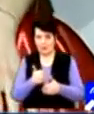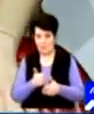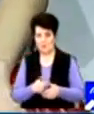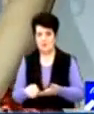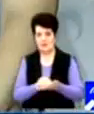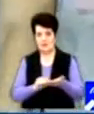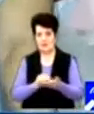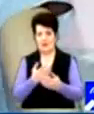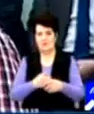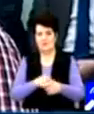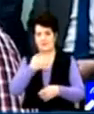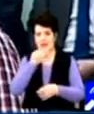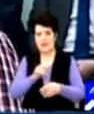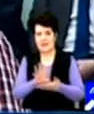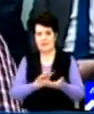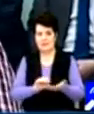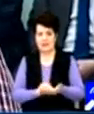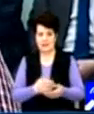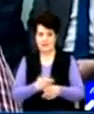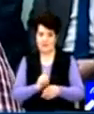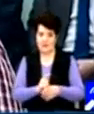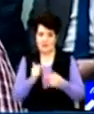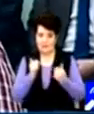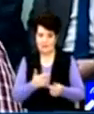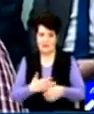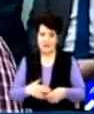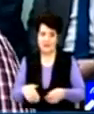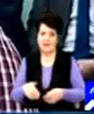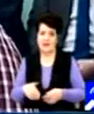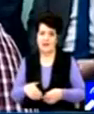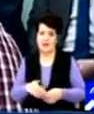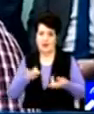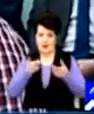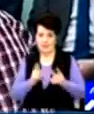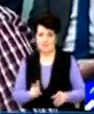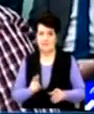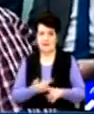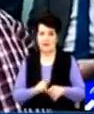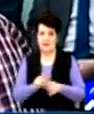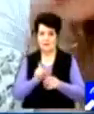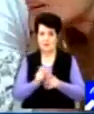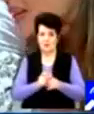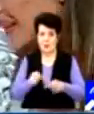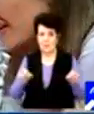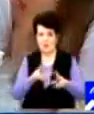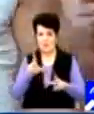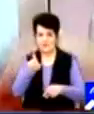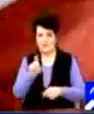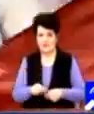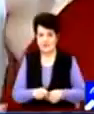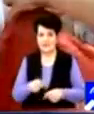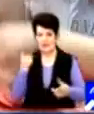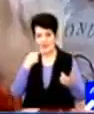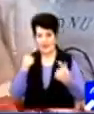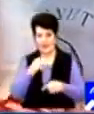repete această experiență. Sunt actori foarte buni, un teatru foarte bun, în adevăratul sens al cuvântului profesionist. E o comedie romantică,